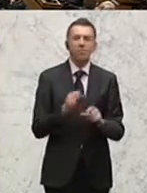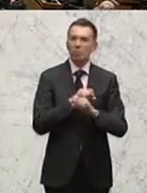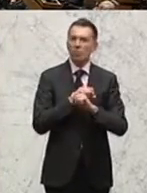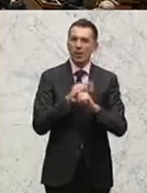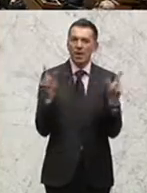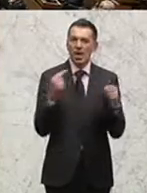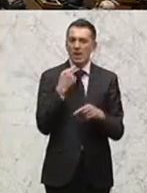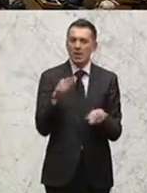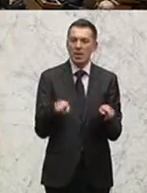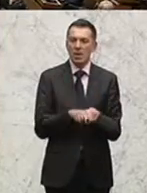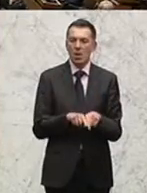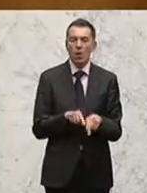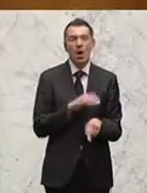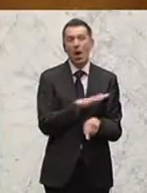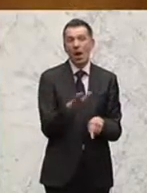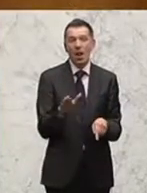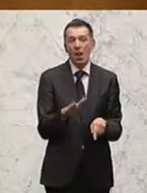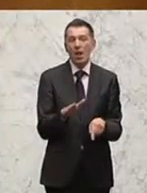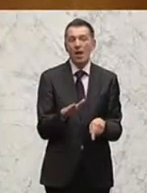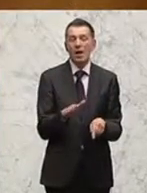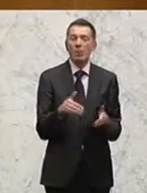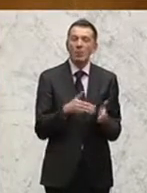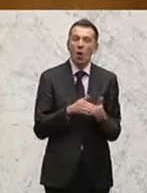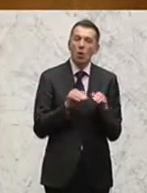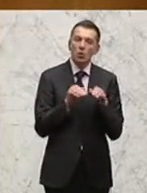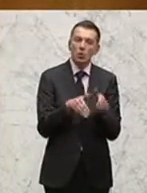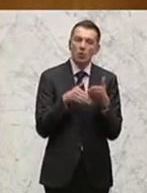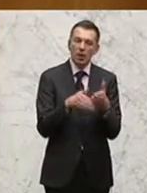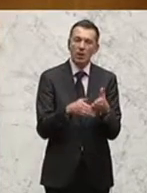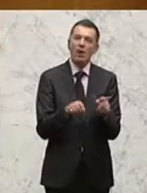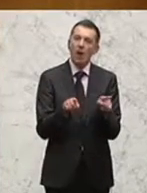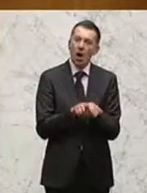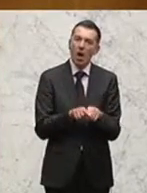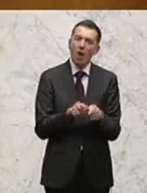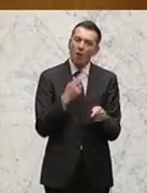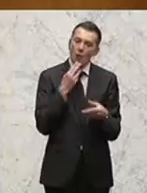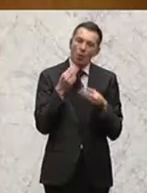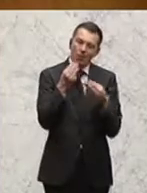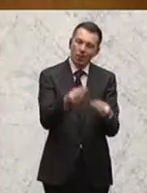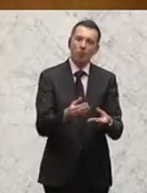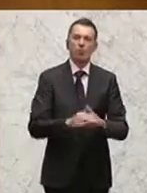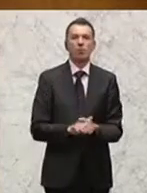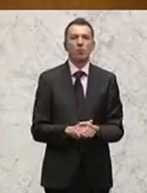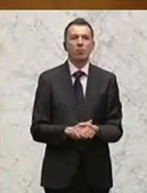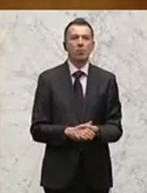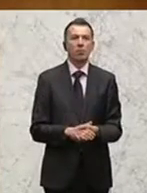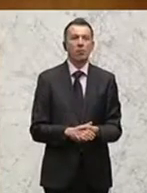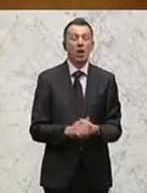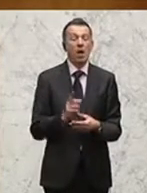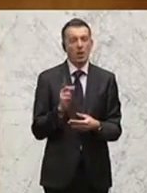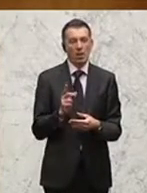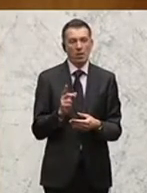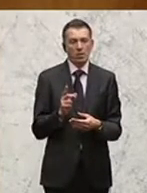sage, dass wir all jenen, die hier Schutz und Hilfe brauchen, auch Schutz und Hilfe geben wollen. Dass es aber nicht sein